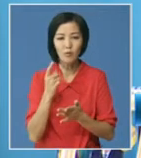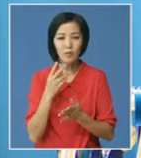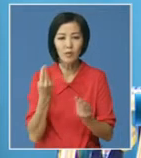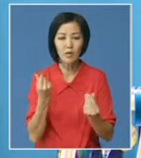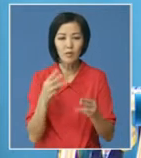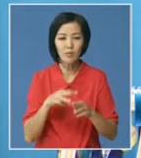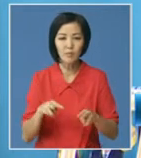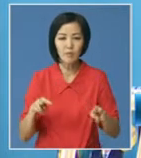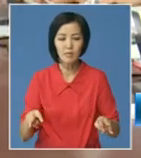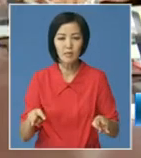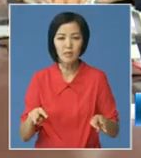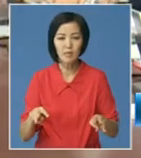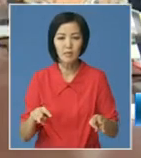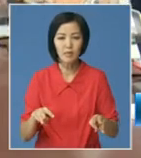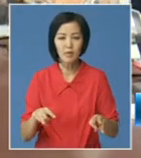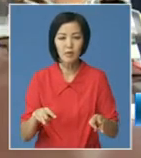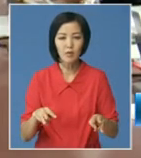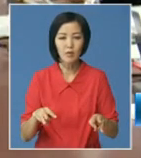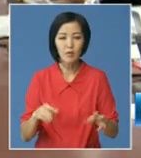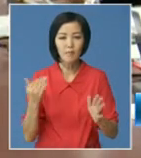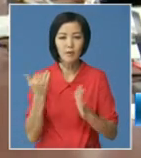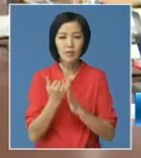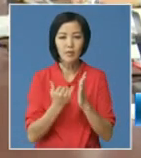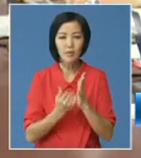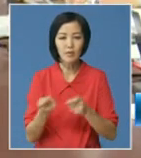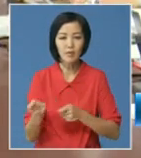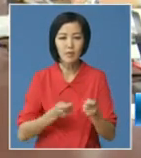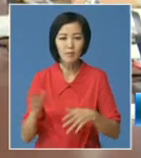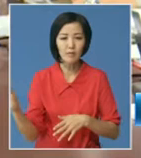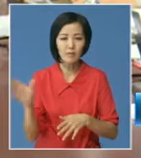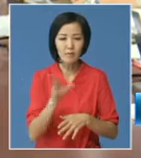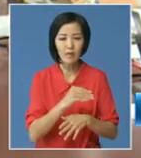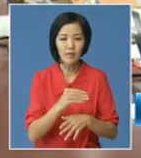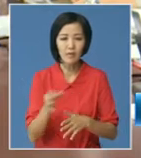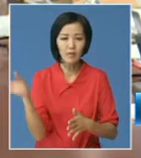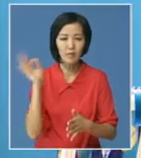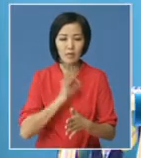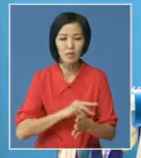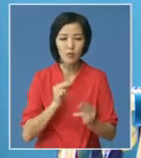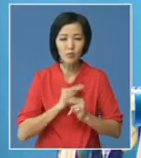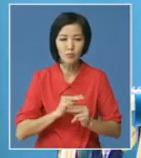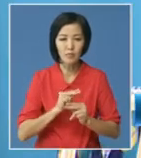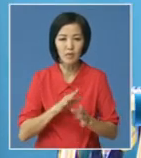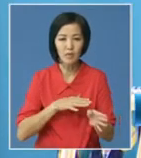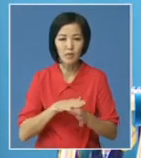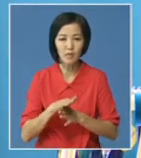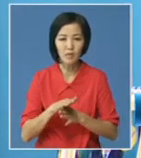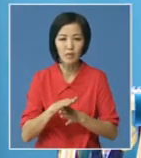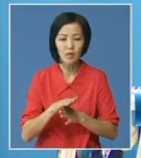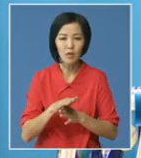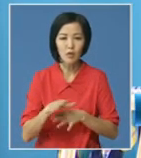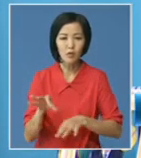министрлігіне, бюджеттік бағдарламаларының әкімшіліктерінің бәріне осы игеру жұмыстарын және де көрсетілген